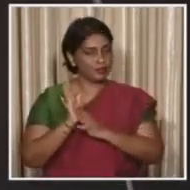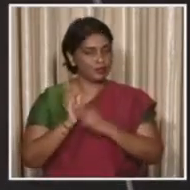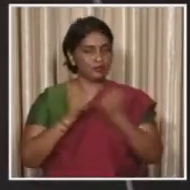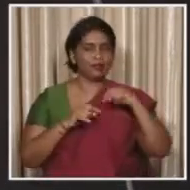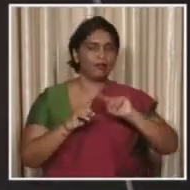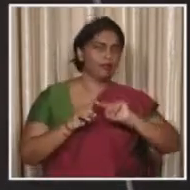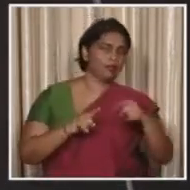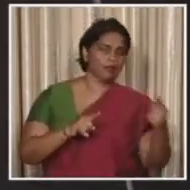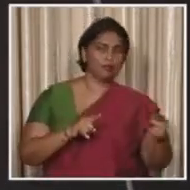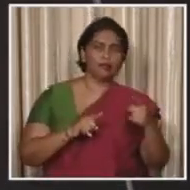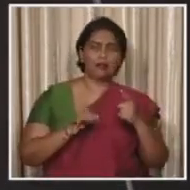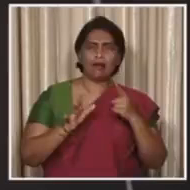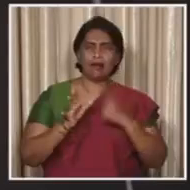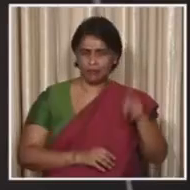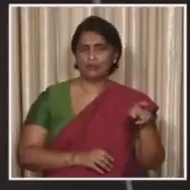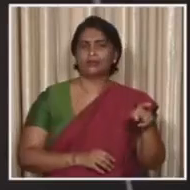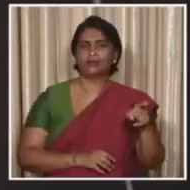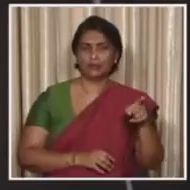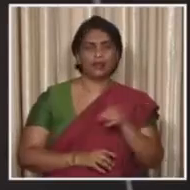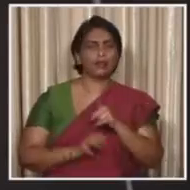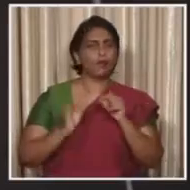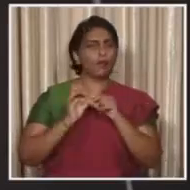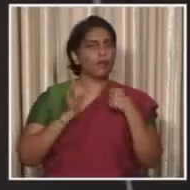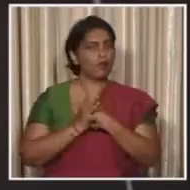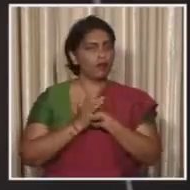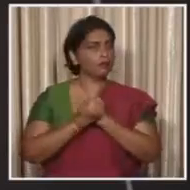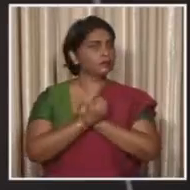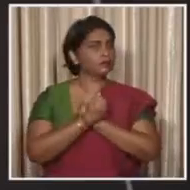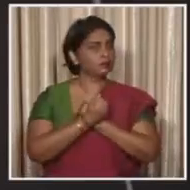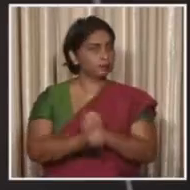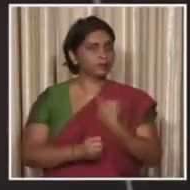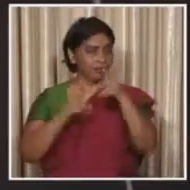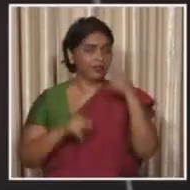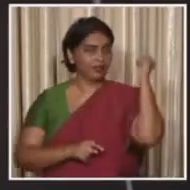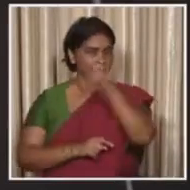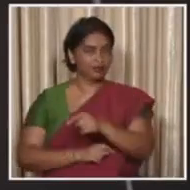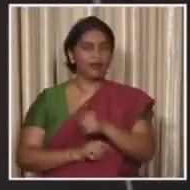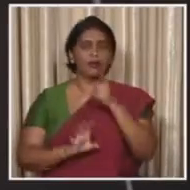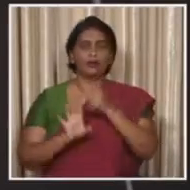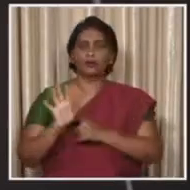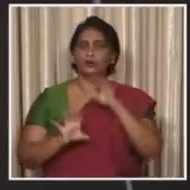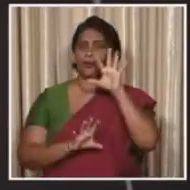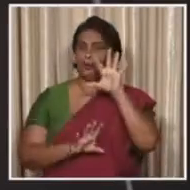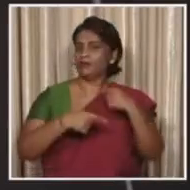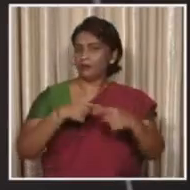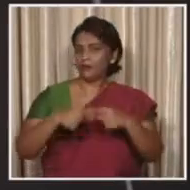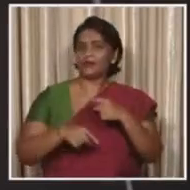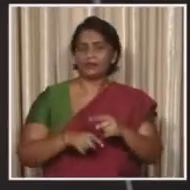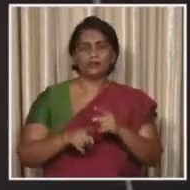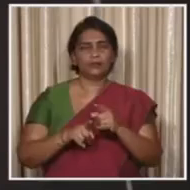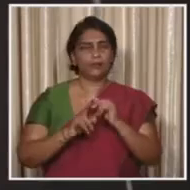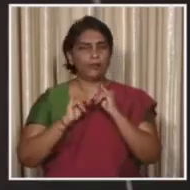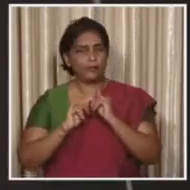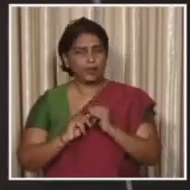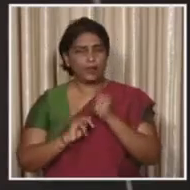තව අස්ලම් කියලා පුද්ගලයෙකුයි වැලිකඩ රිමාන් බන්ධනාගාරයට ගිහිල්ලා අවුරුදු 5ක් තිස්සේ